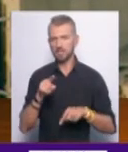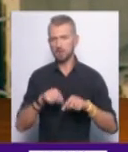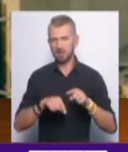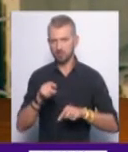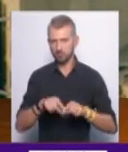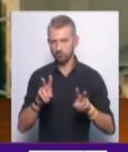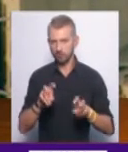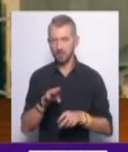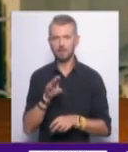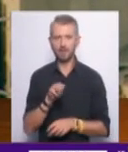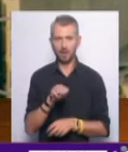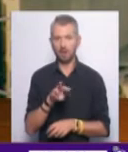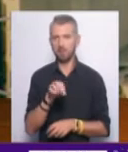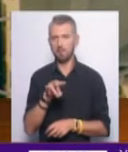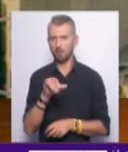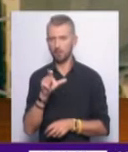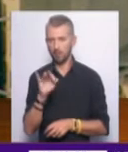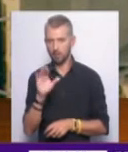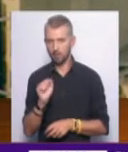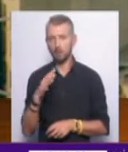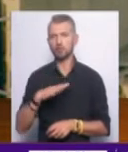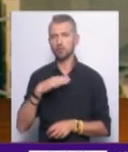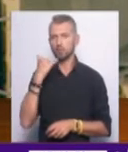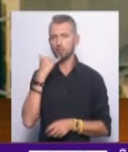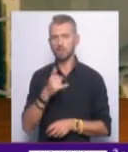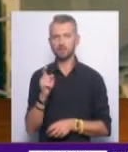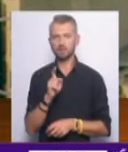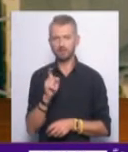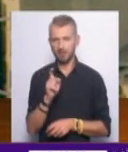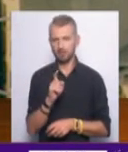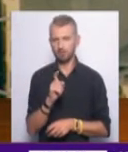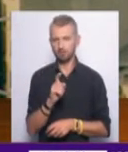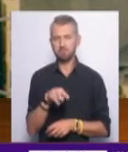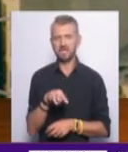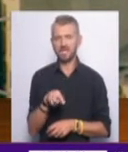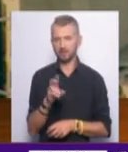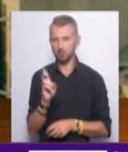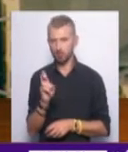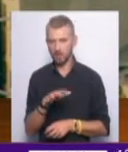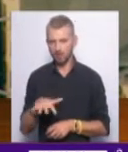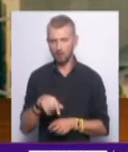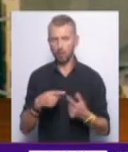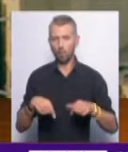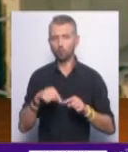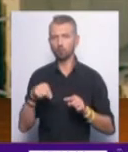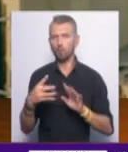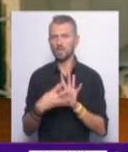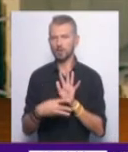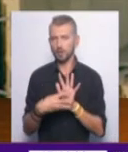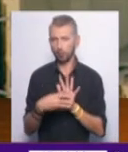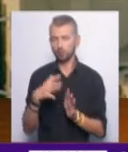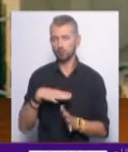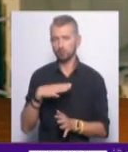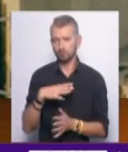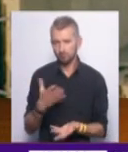пані Тетяна Меліхова. Ми чекаємо дзвінків з Микільської Борщагівки, округ номер 90. Це якраз та частина міста, якою опікується пані Тетяна. Тож,